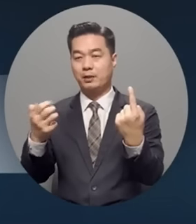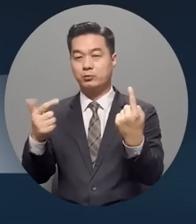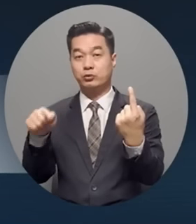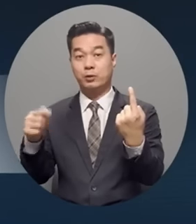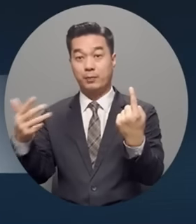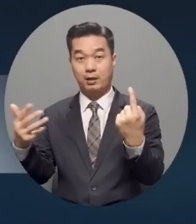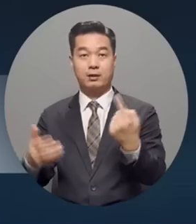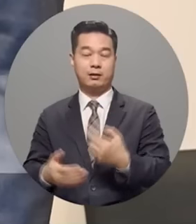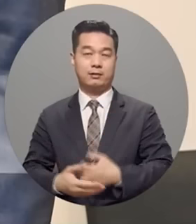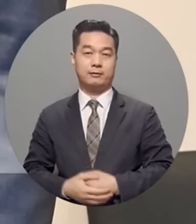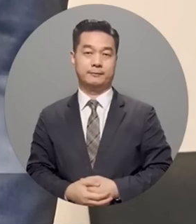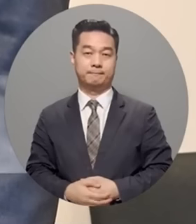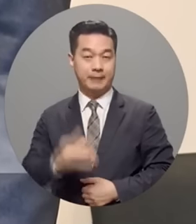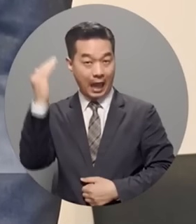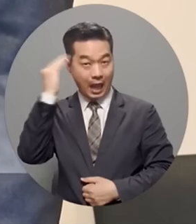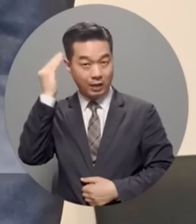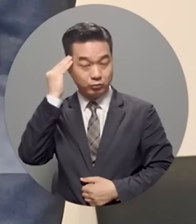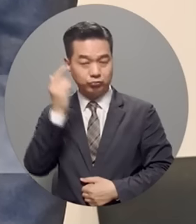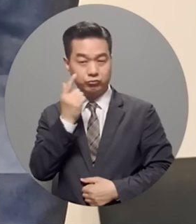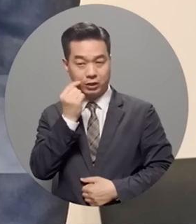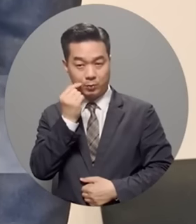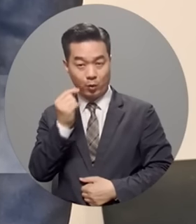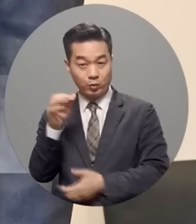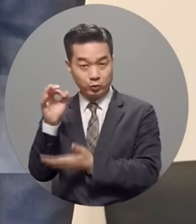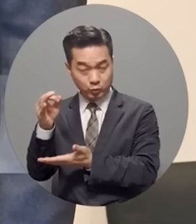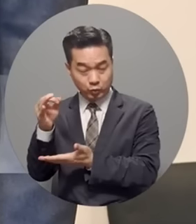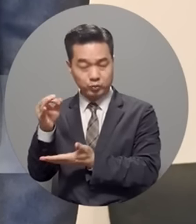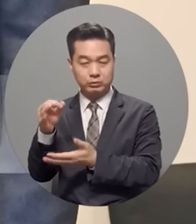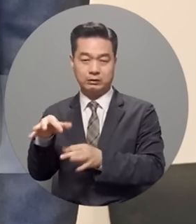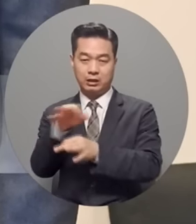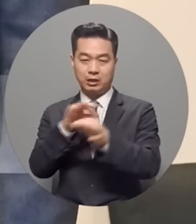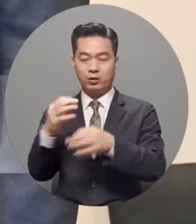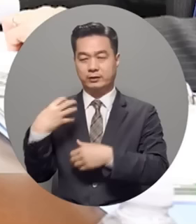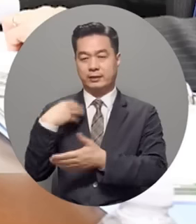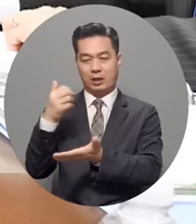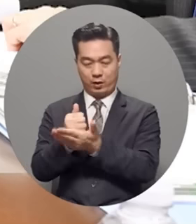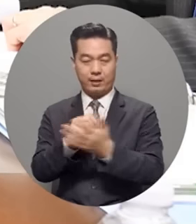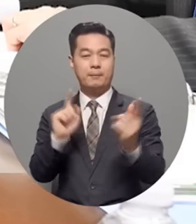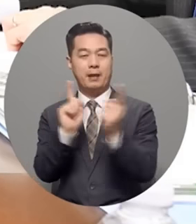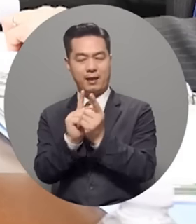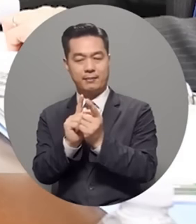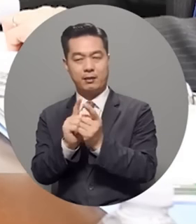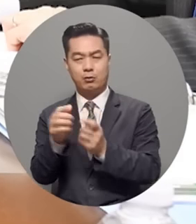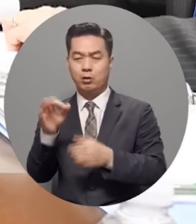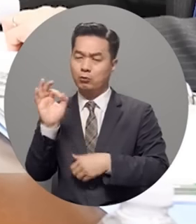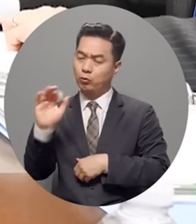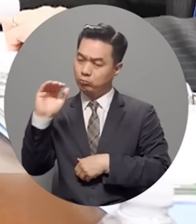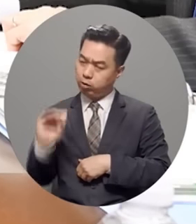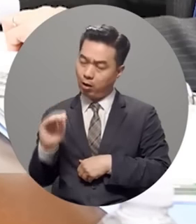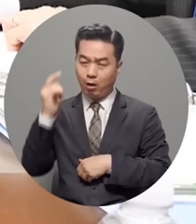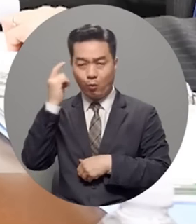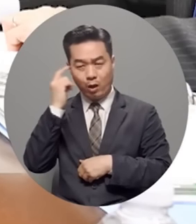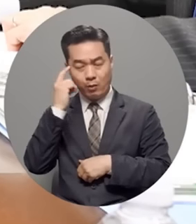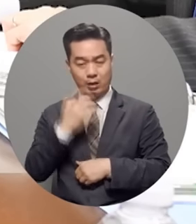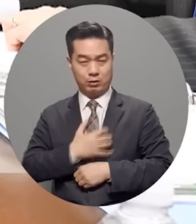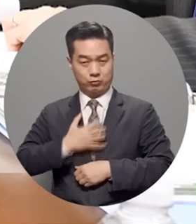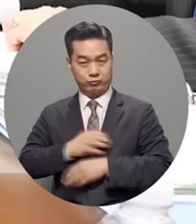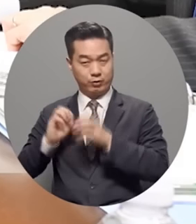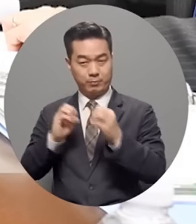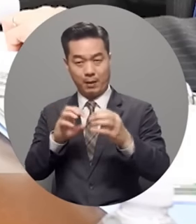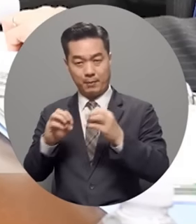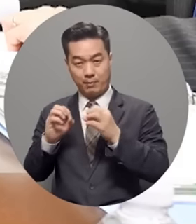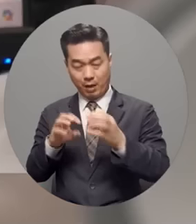1386.8원이었습니다. 한국과 일본 두 나라의 경제수장이 만나 통화가치 급락에 대해 우려를 표명하는 등 연이틀